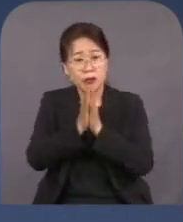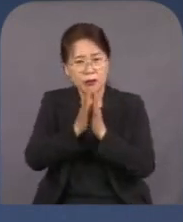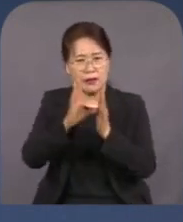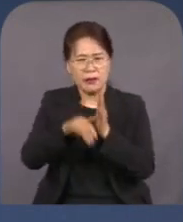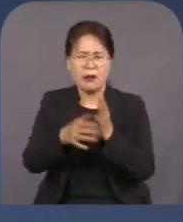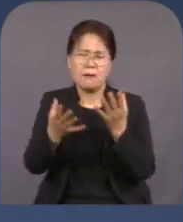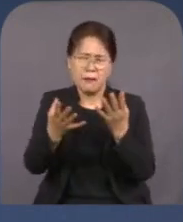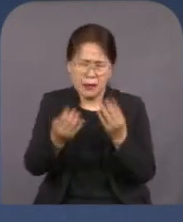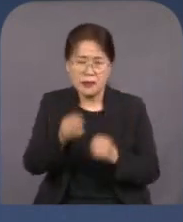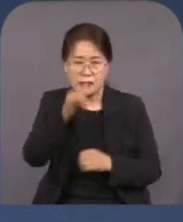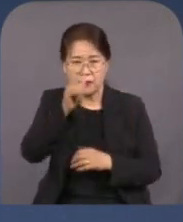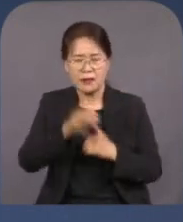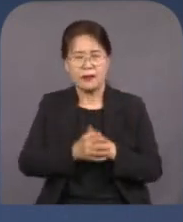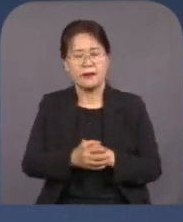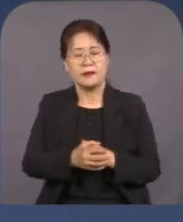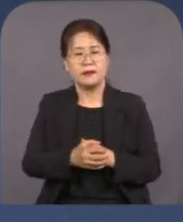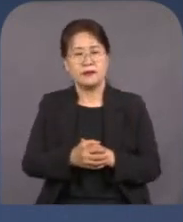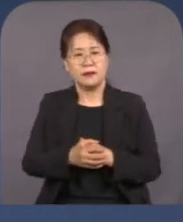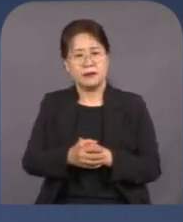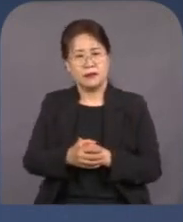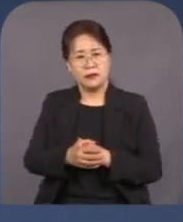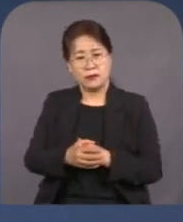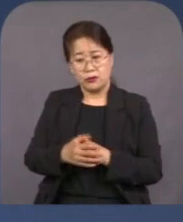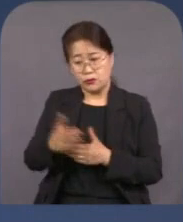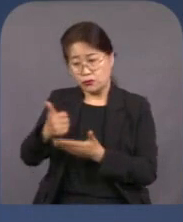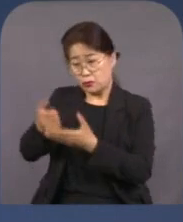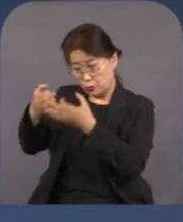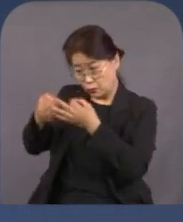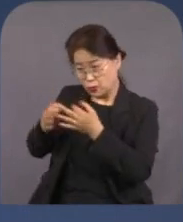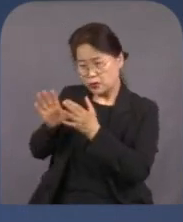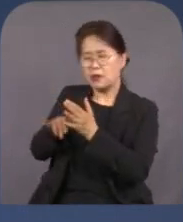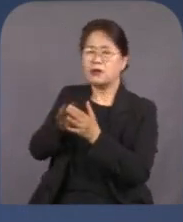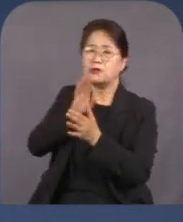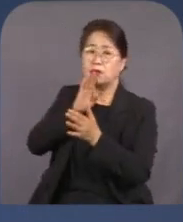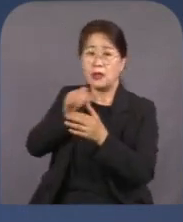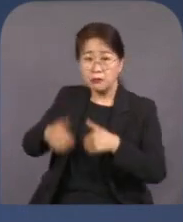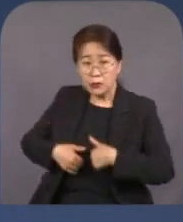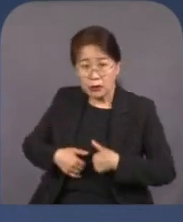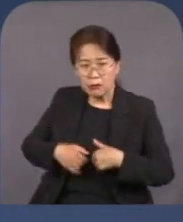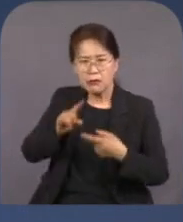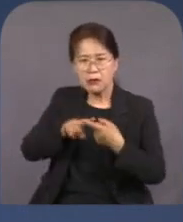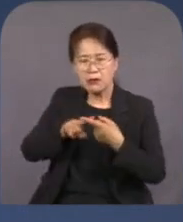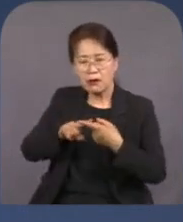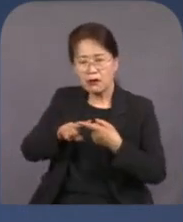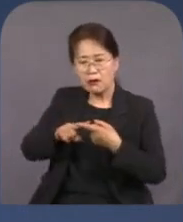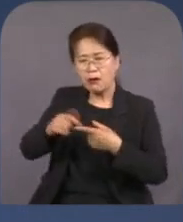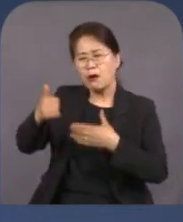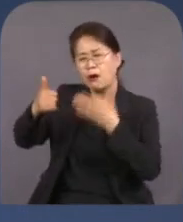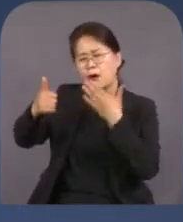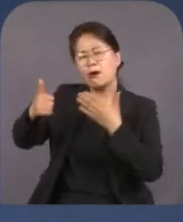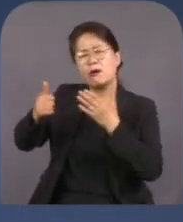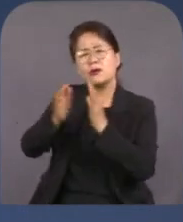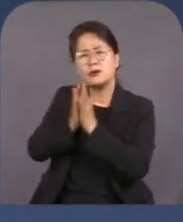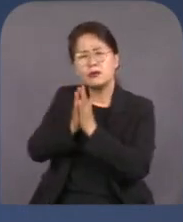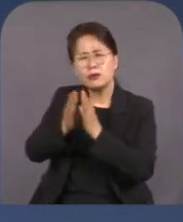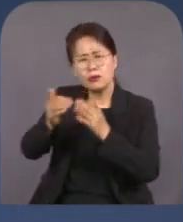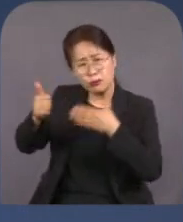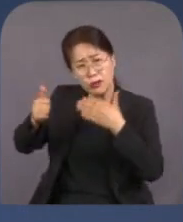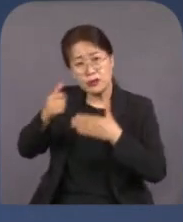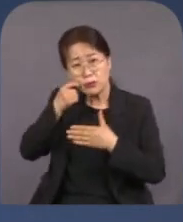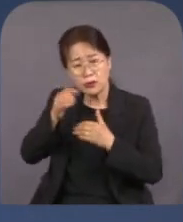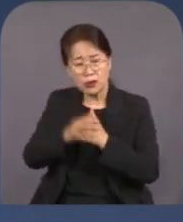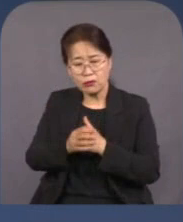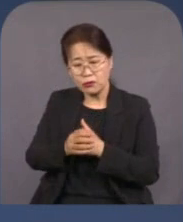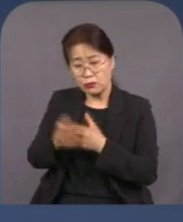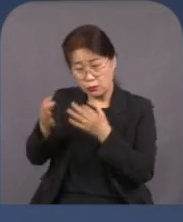많습니다 우리는 주님이 오실 때 정말 필요한 것들을 구하지 못하고 주님이 보실